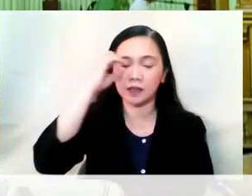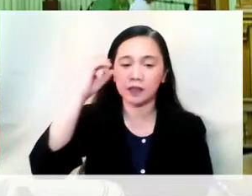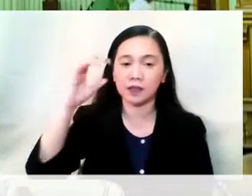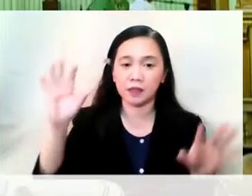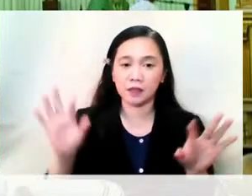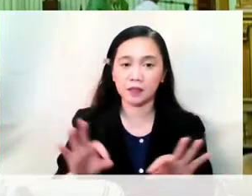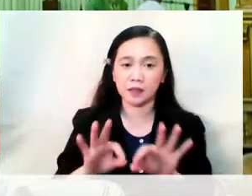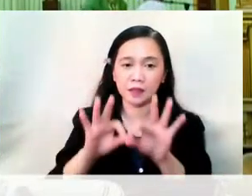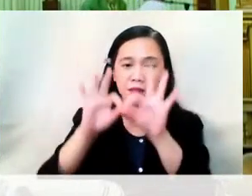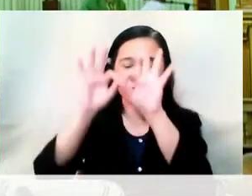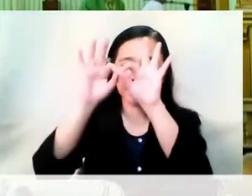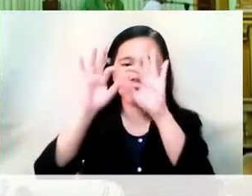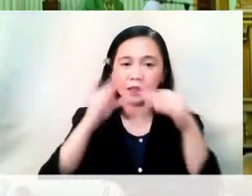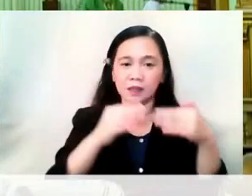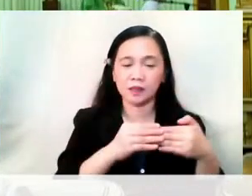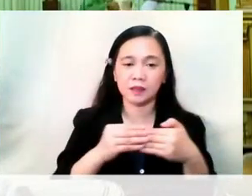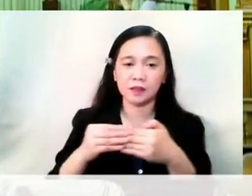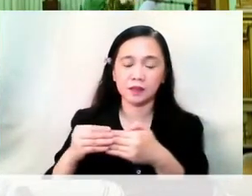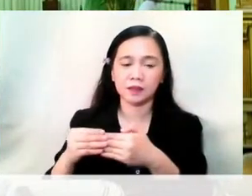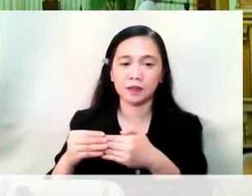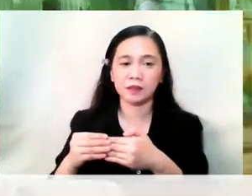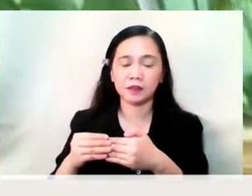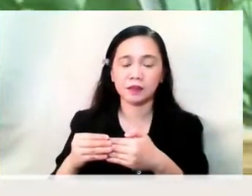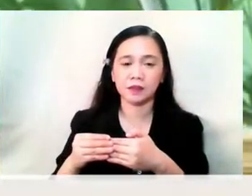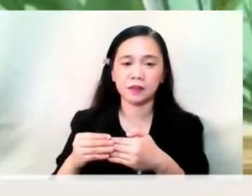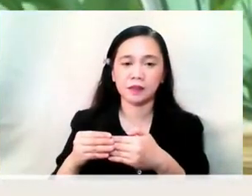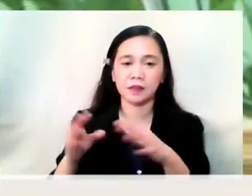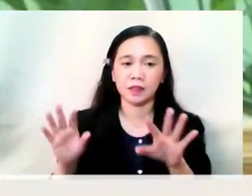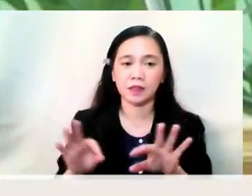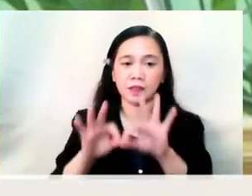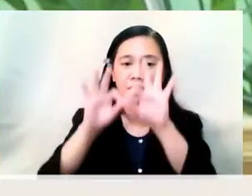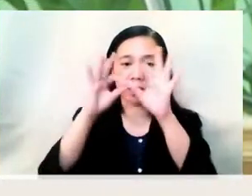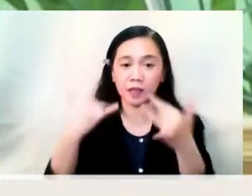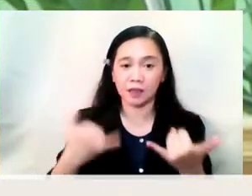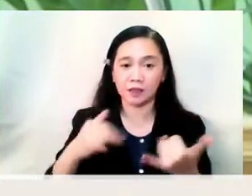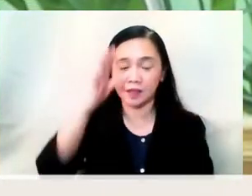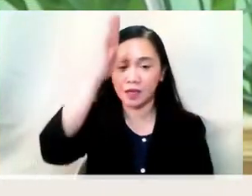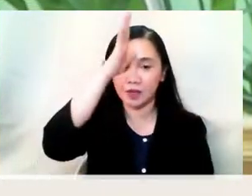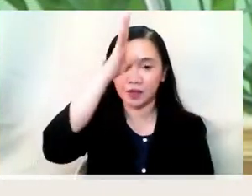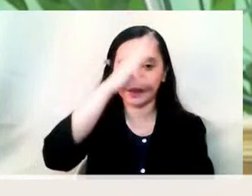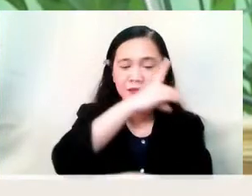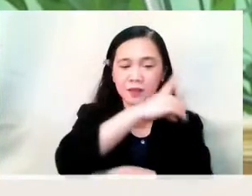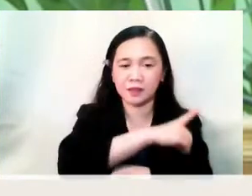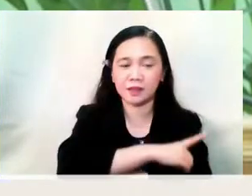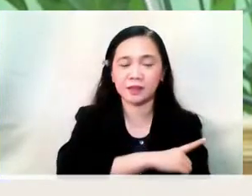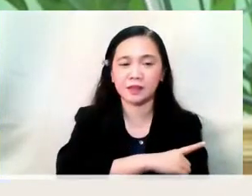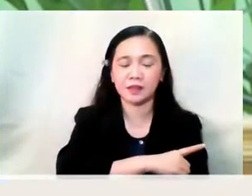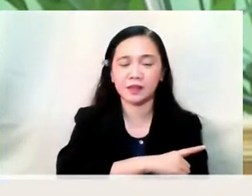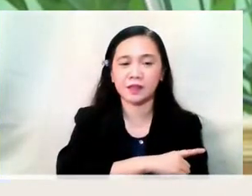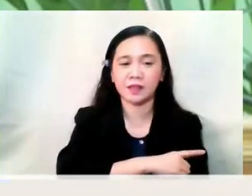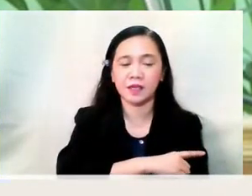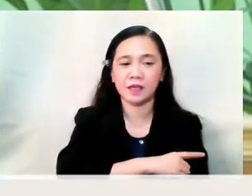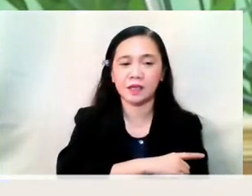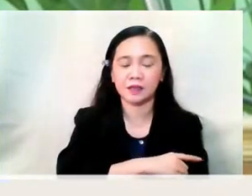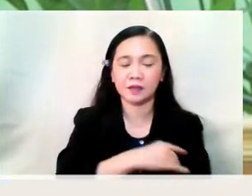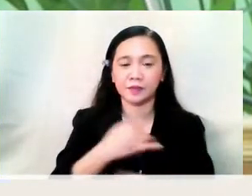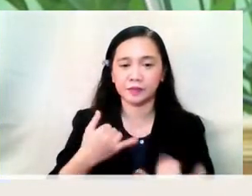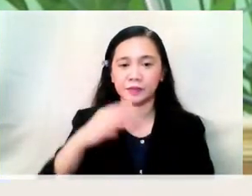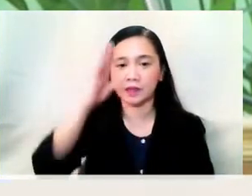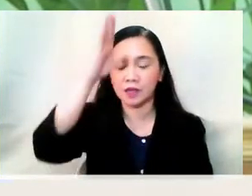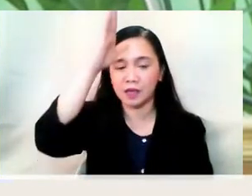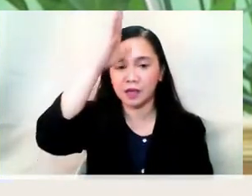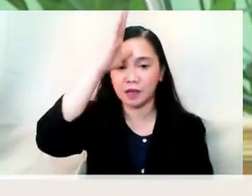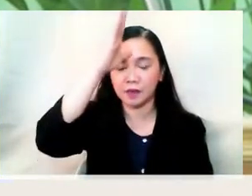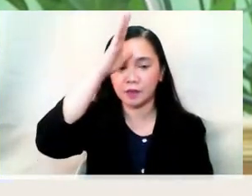ay pinamunuan ang misa natin ngayong Father's Day nang wala iba kundi ang ating pong ama ngayon sa